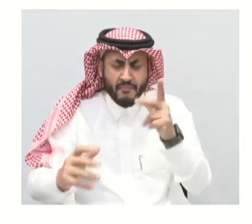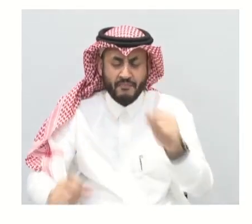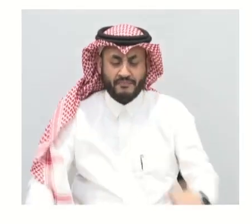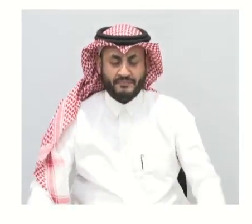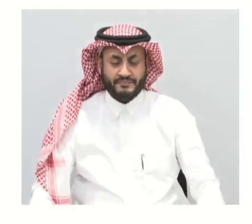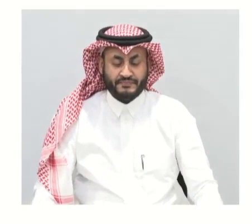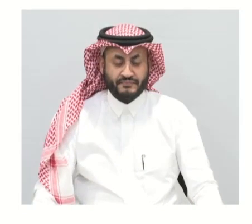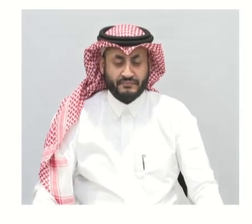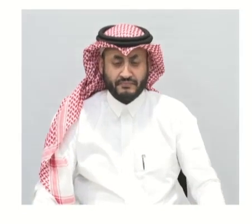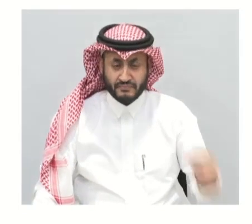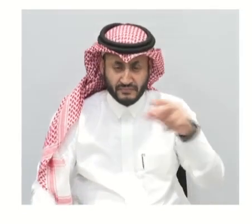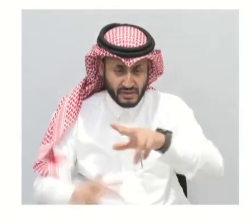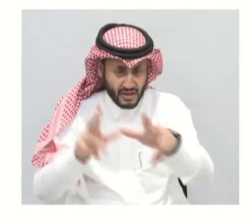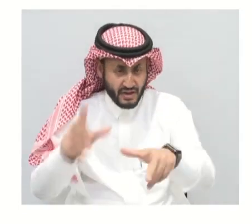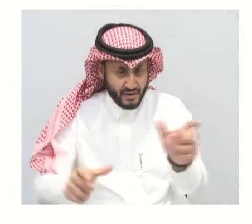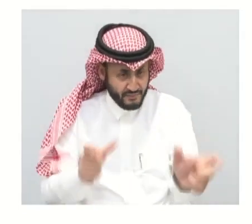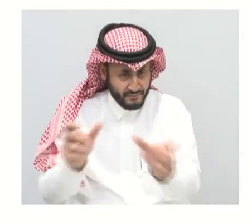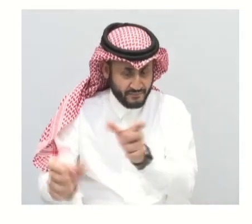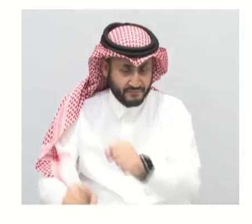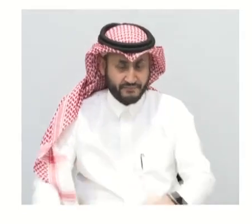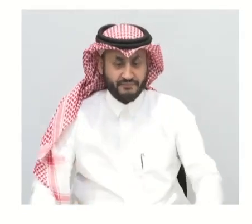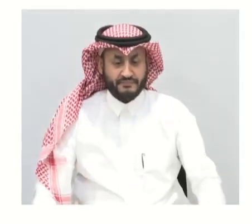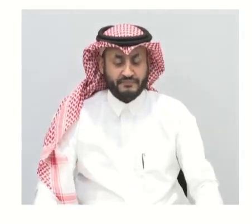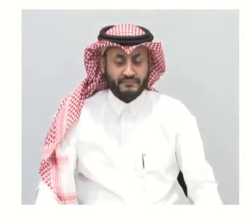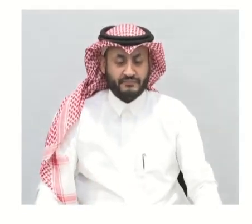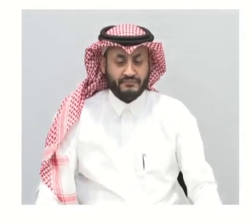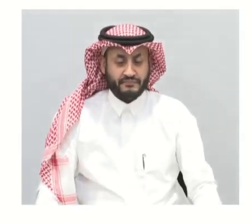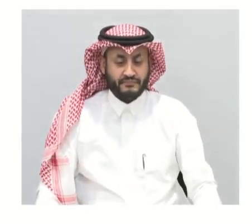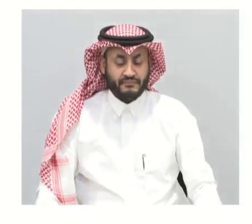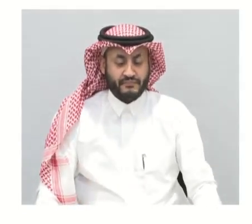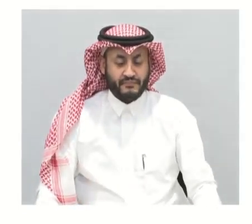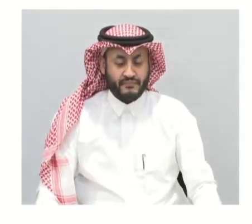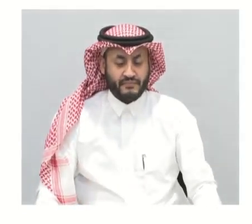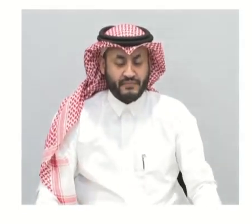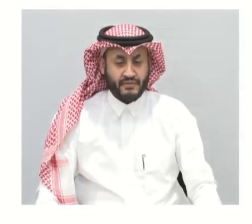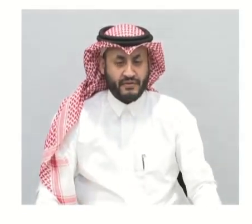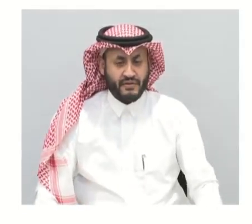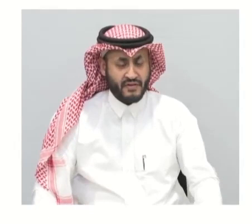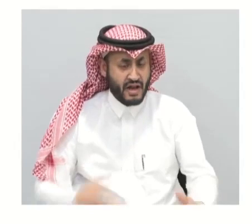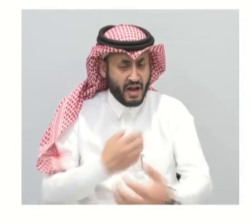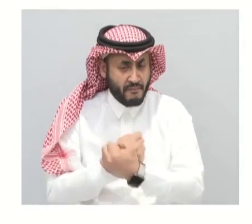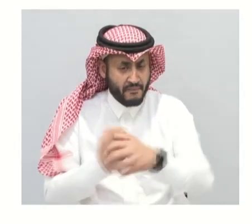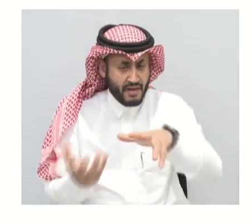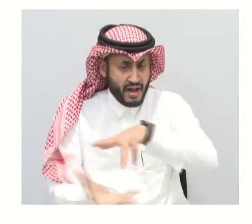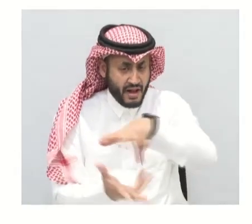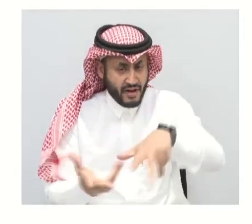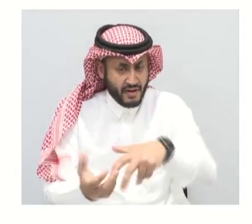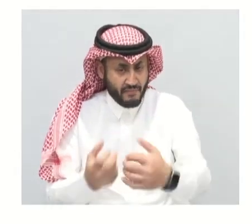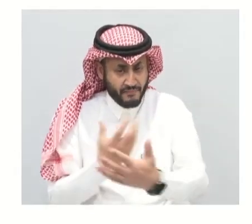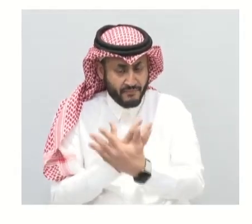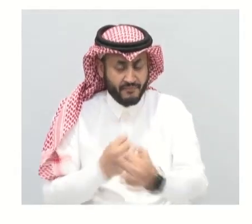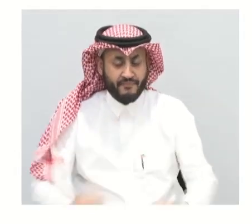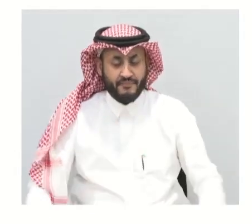مدى استيعابكم لاهم المفردات التي كانت في ذلك الدرس عبر حمايه الارض والمحافظه عليها